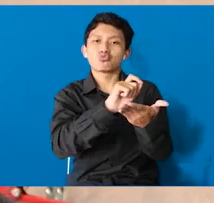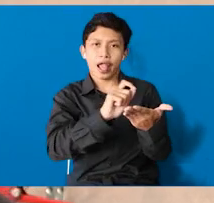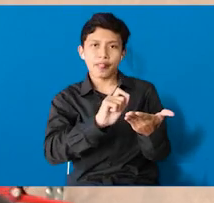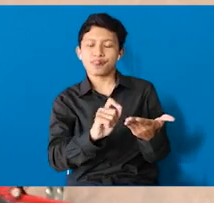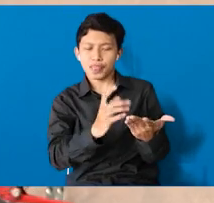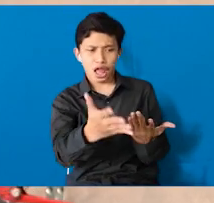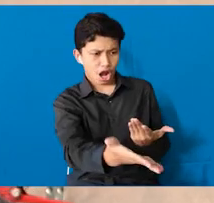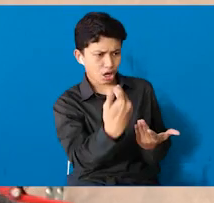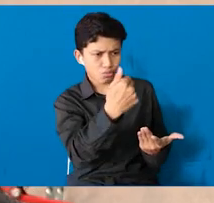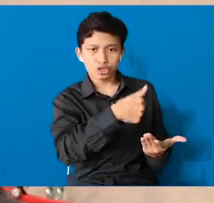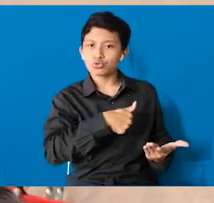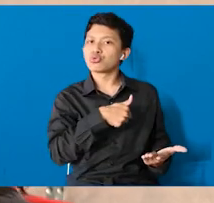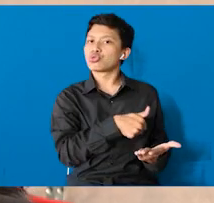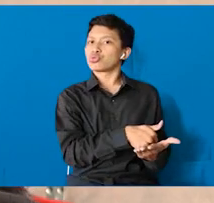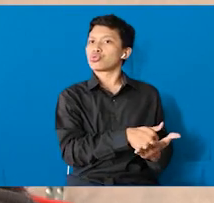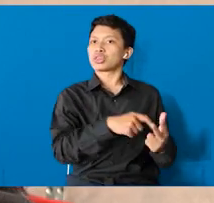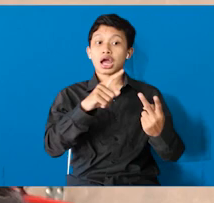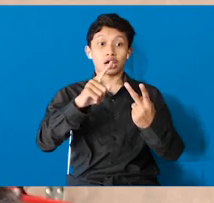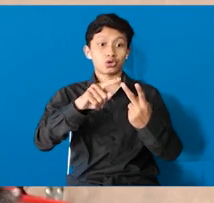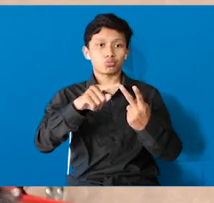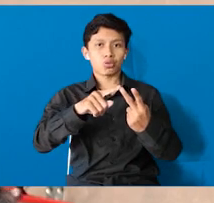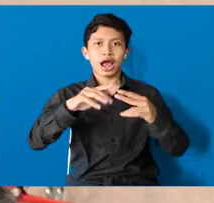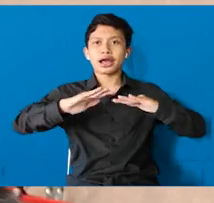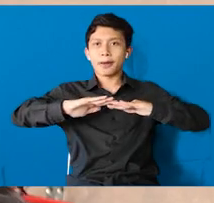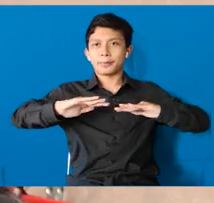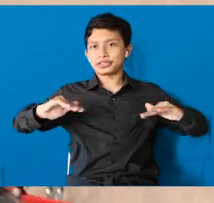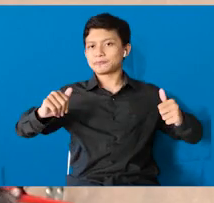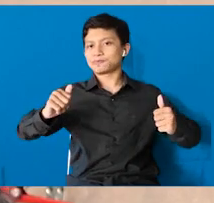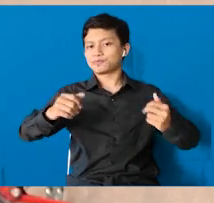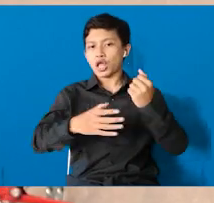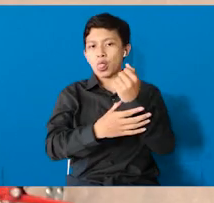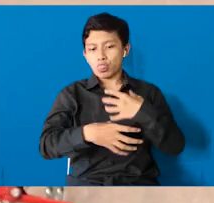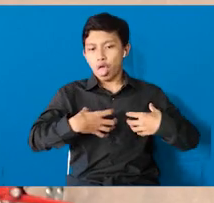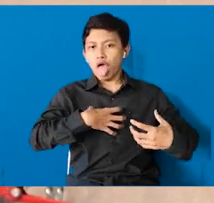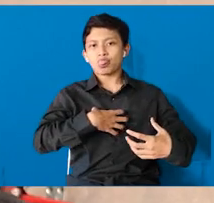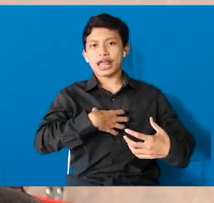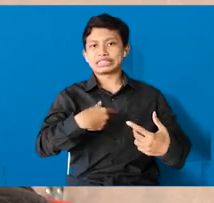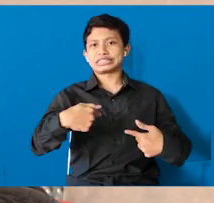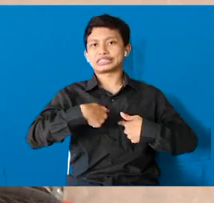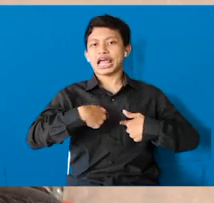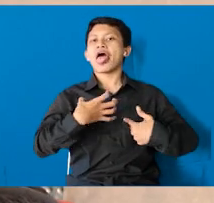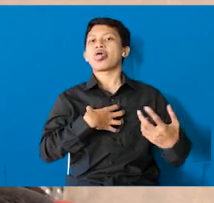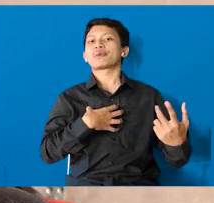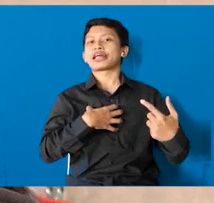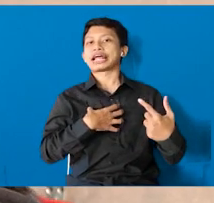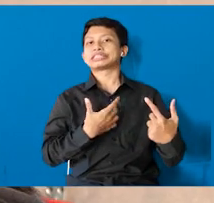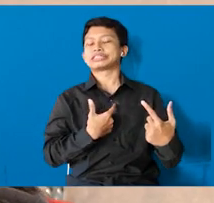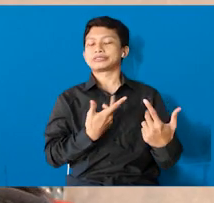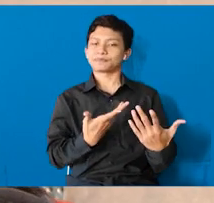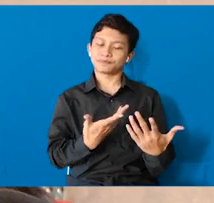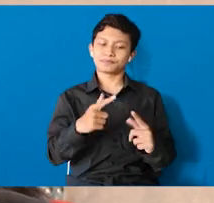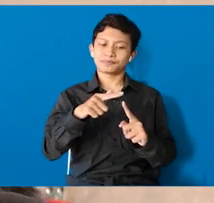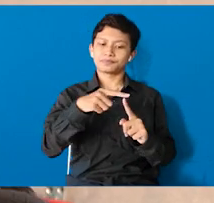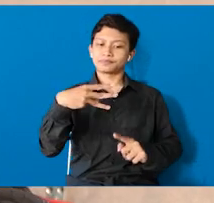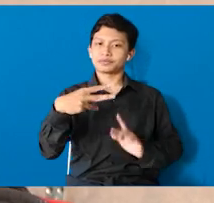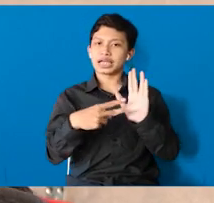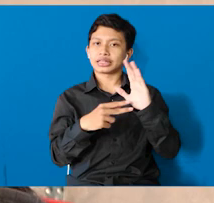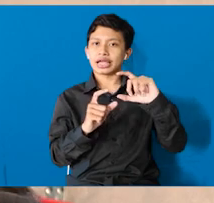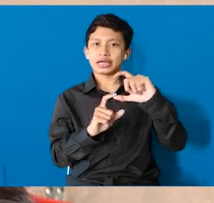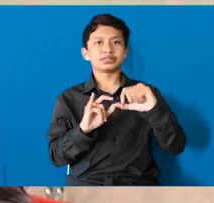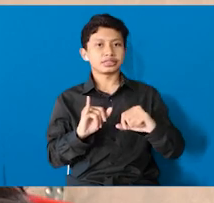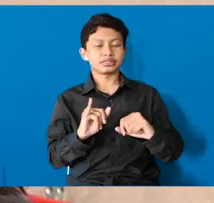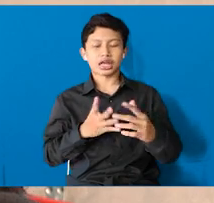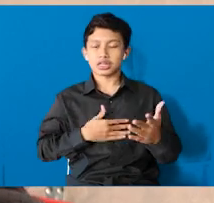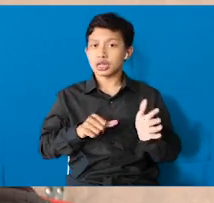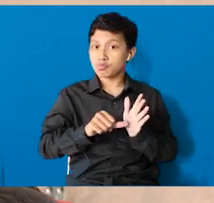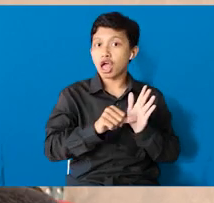yang di meja kedua ada tensi, kemudian tinggi badan, lingkar perut. Jika dibantu dengan disabilitas yang